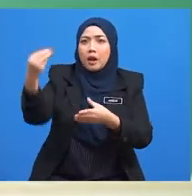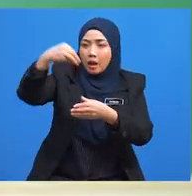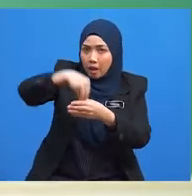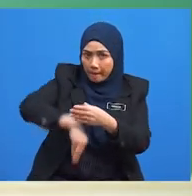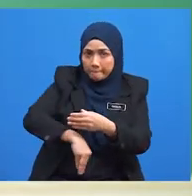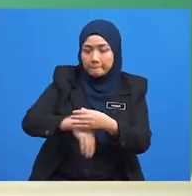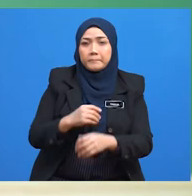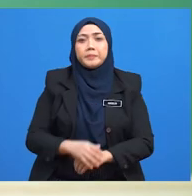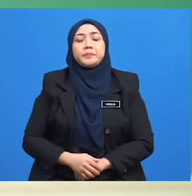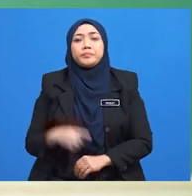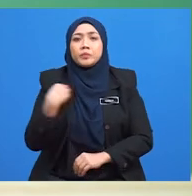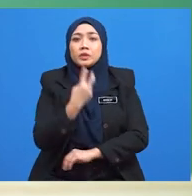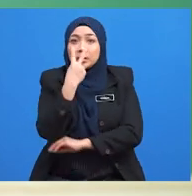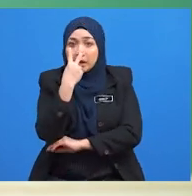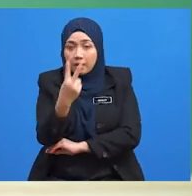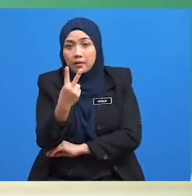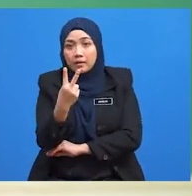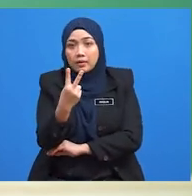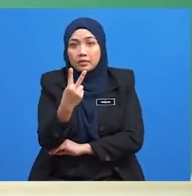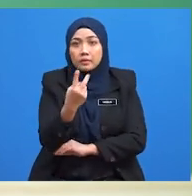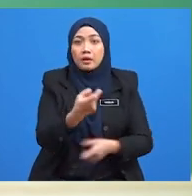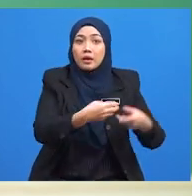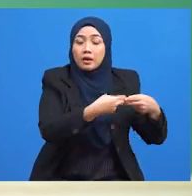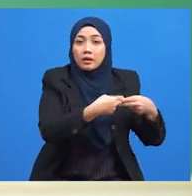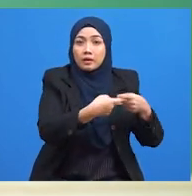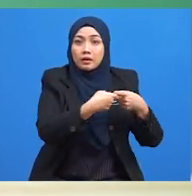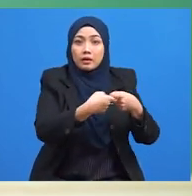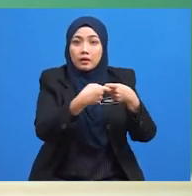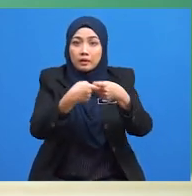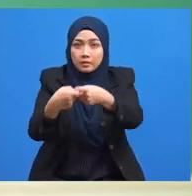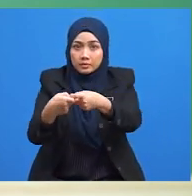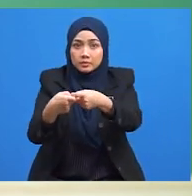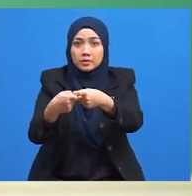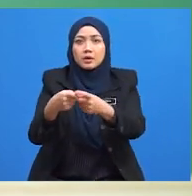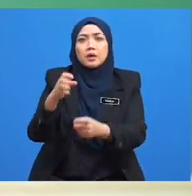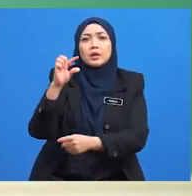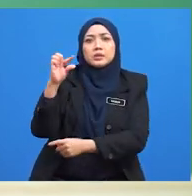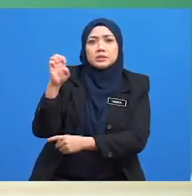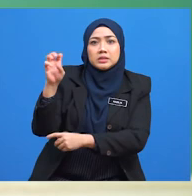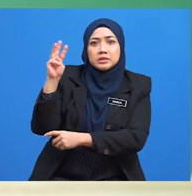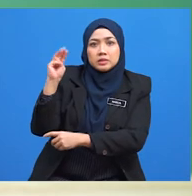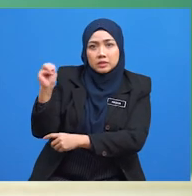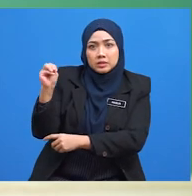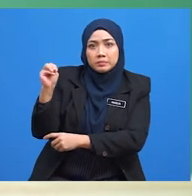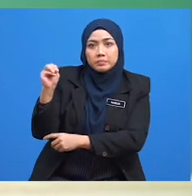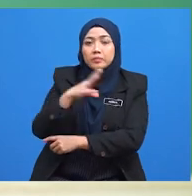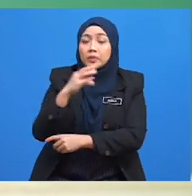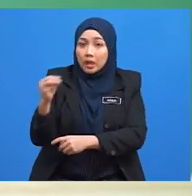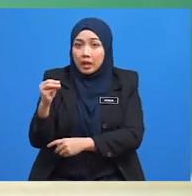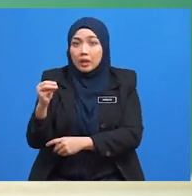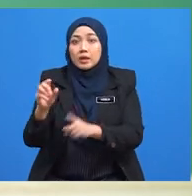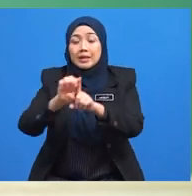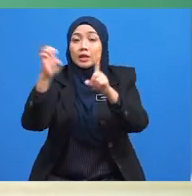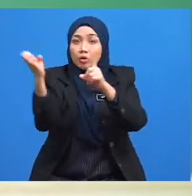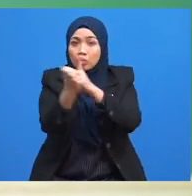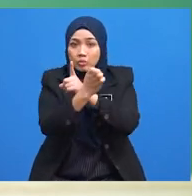Kita akan melihat saling kebergantungan antara sistem, geomorfologi dan ekologi. Paling